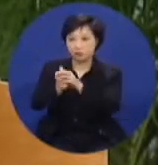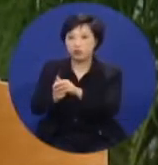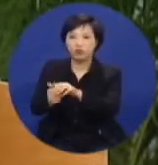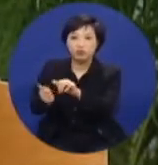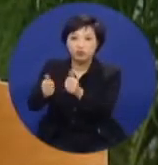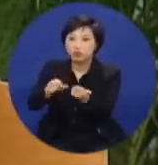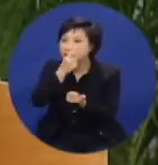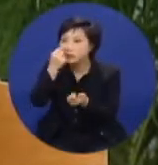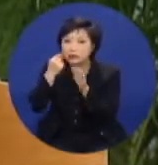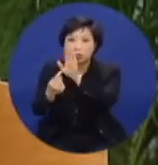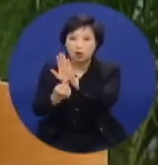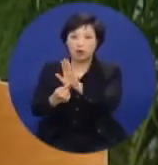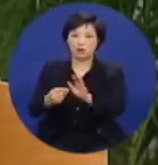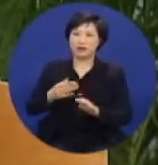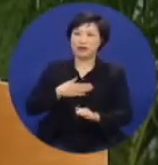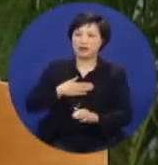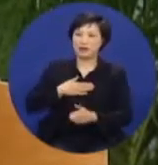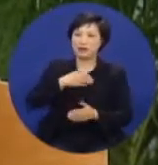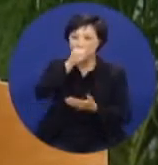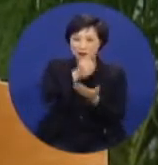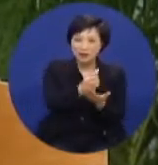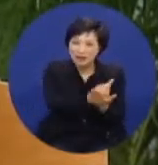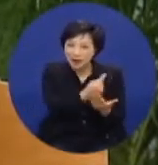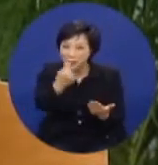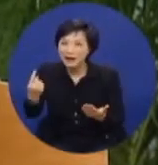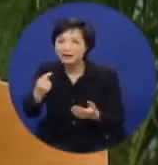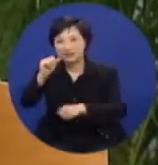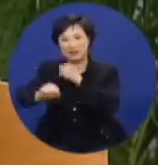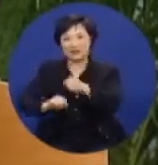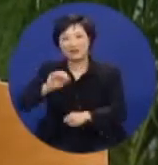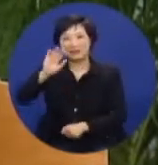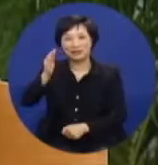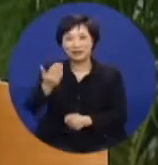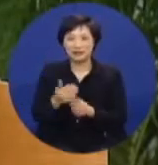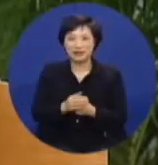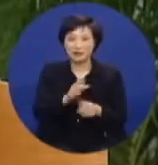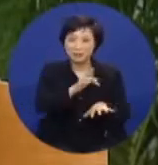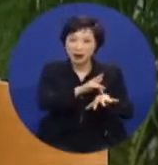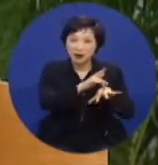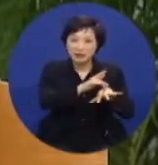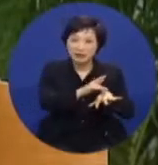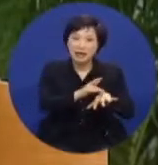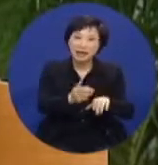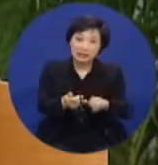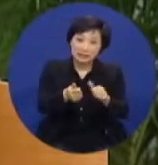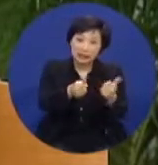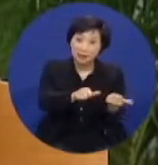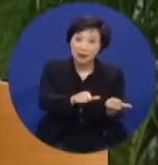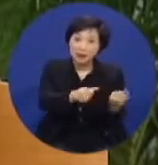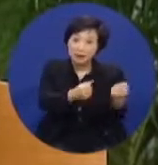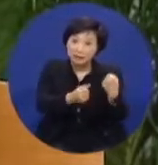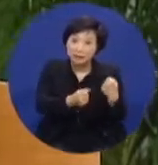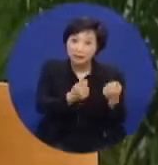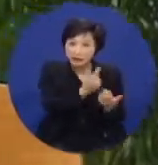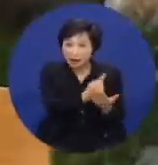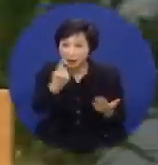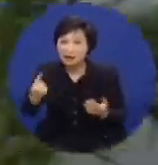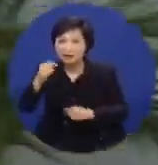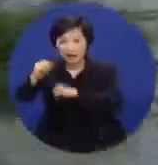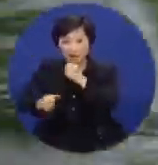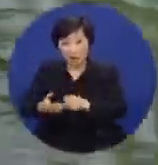부 나는 뒤에서 제휴를 얻었다 마귀의 사망의 세력에서 차이를